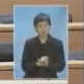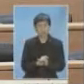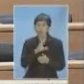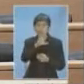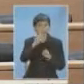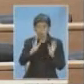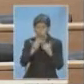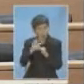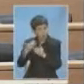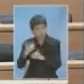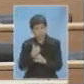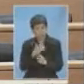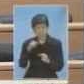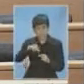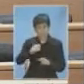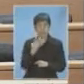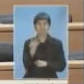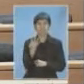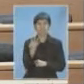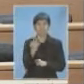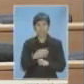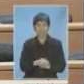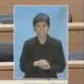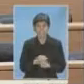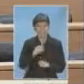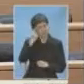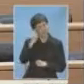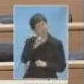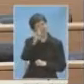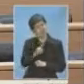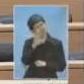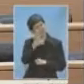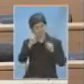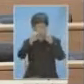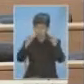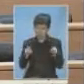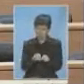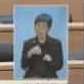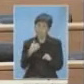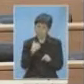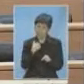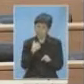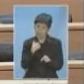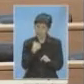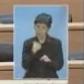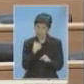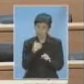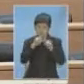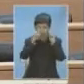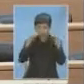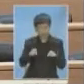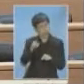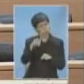ปเรื่อยทุกห้องในห้องนี้มี4เรือนนะครับหลายคนงงไอ้นาฬิกากลมๆมีเข็มอยู่เนี่ยทำไ